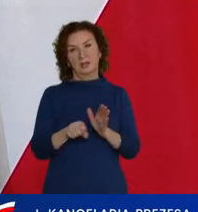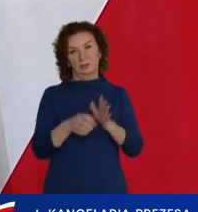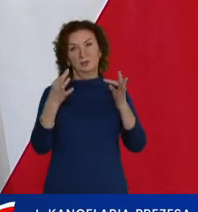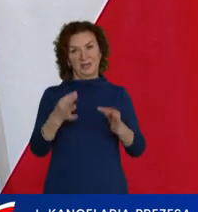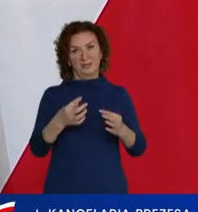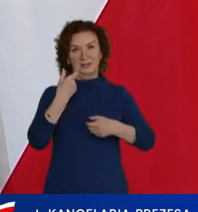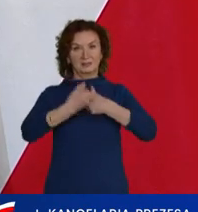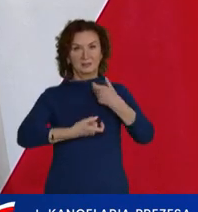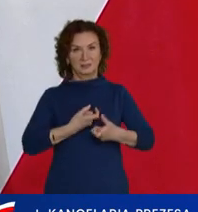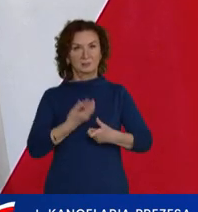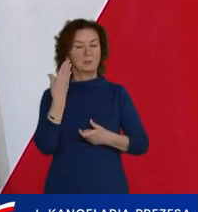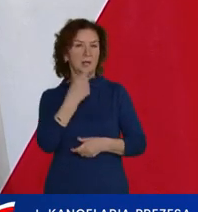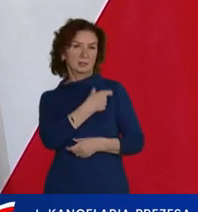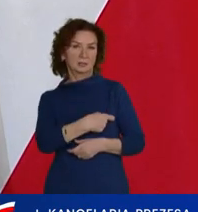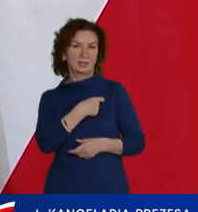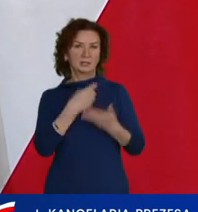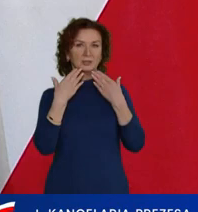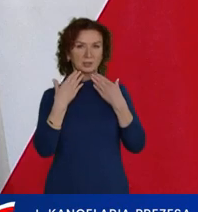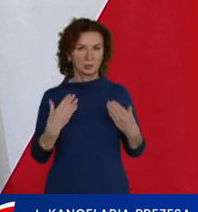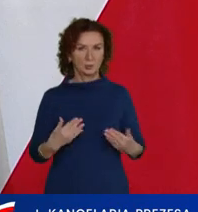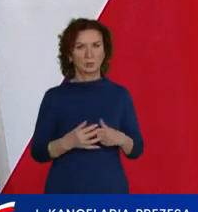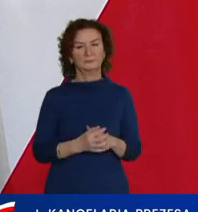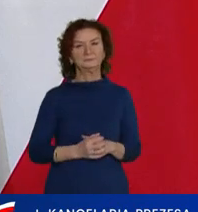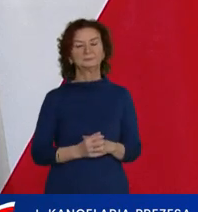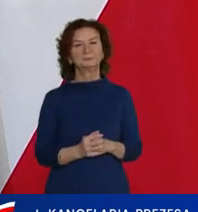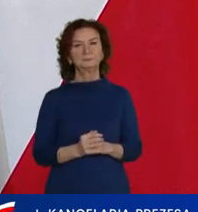serdecznie dziękuję. Jeżeli chodzi o kwestię